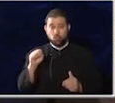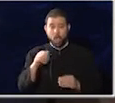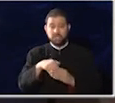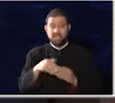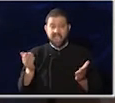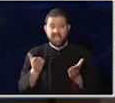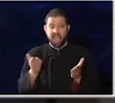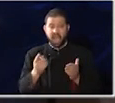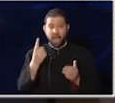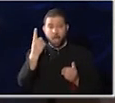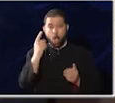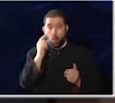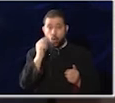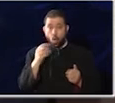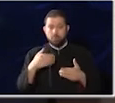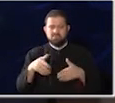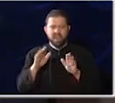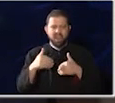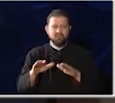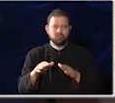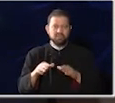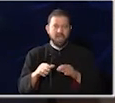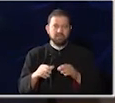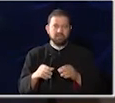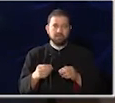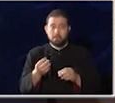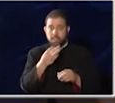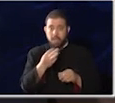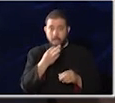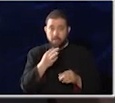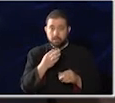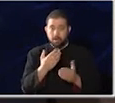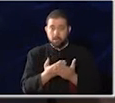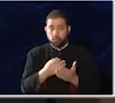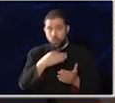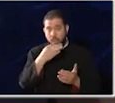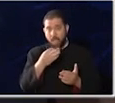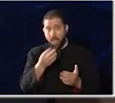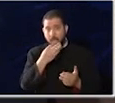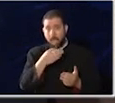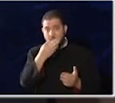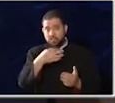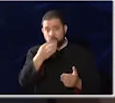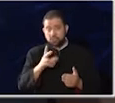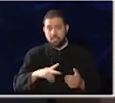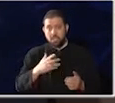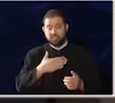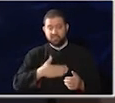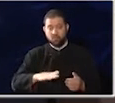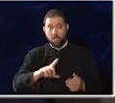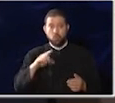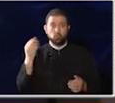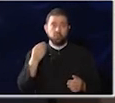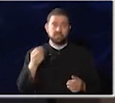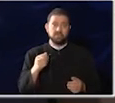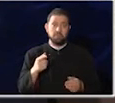o situație în care o persoană a refuzat să se trateze pentru că și-a spus că este voia lui